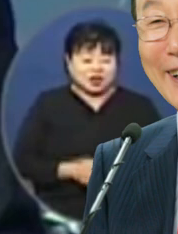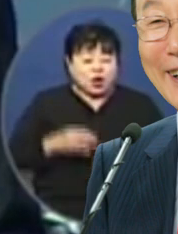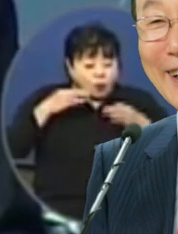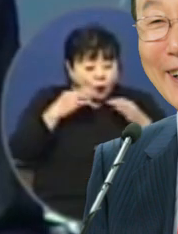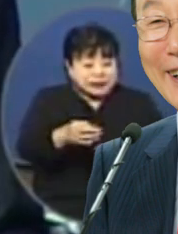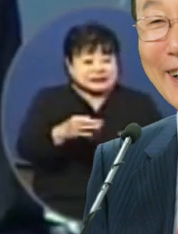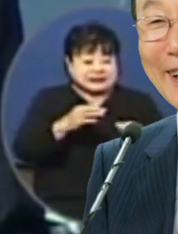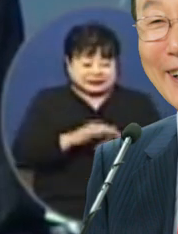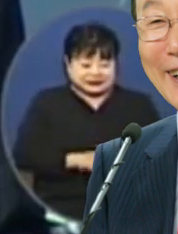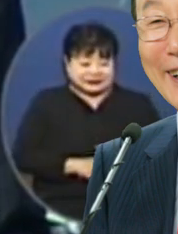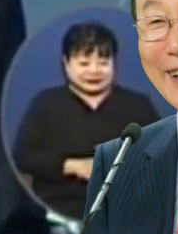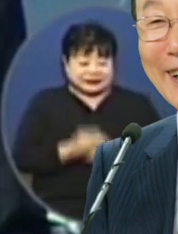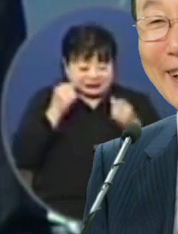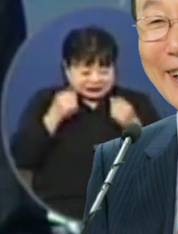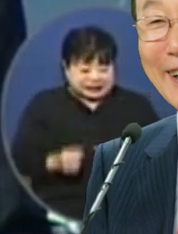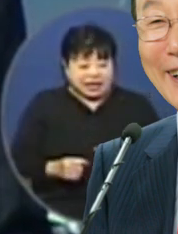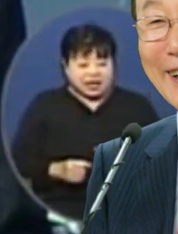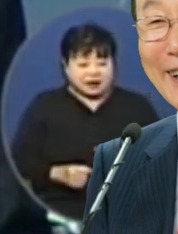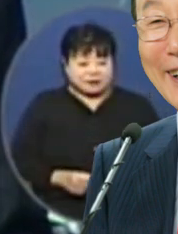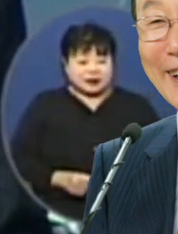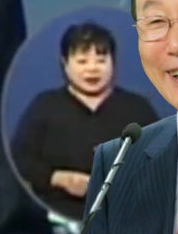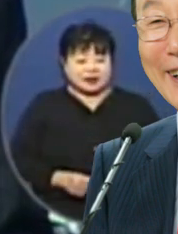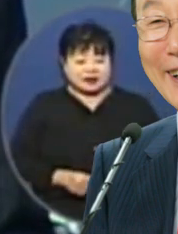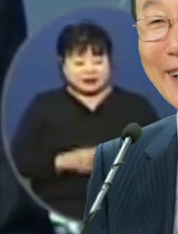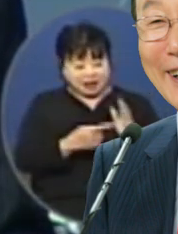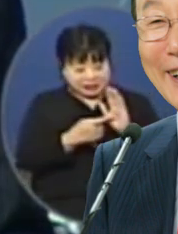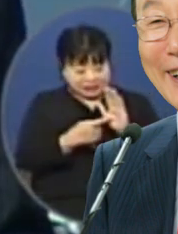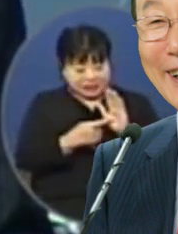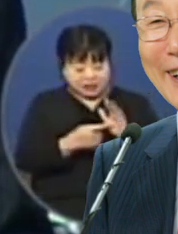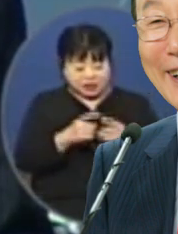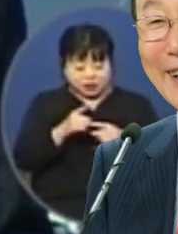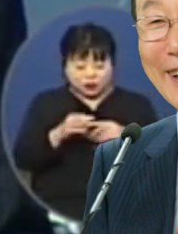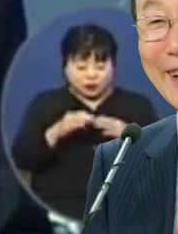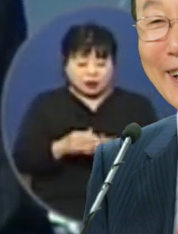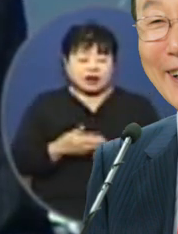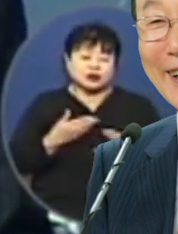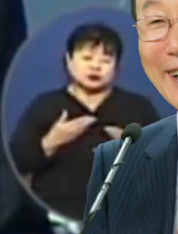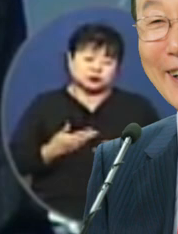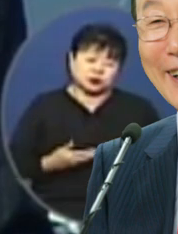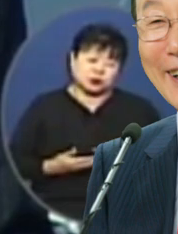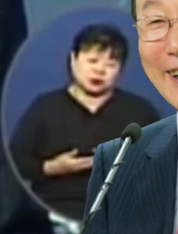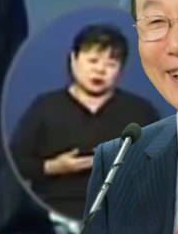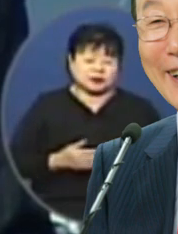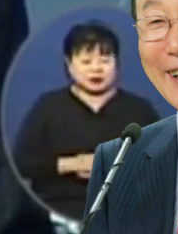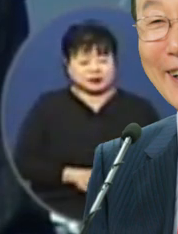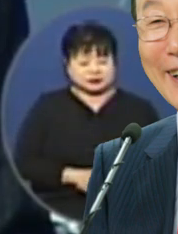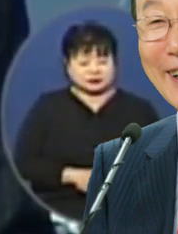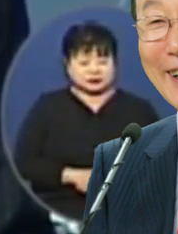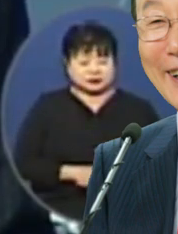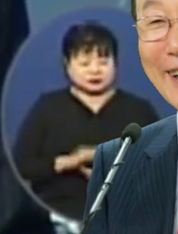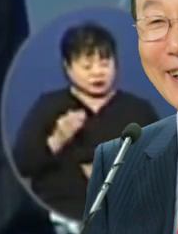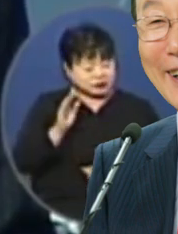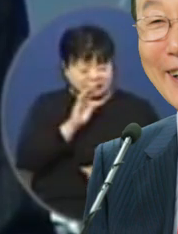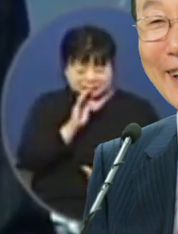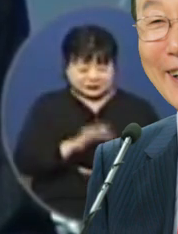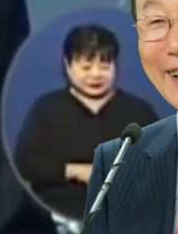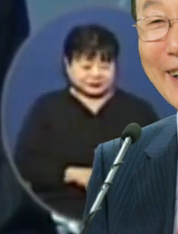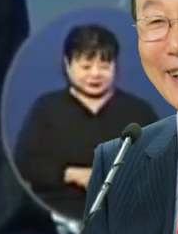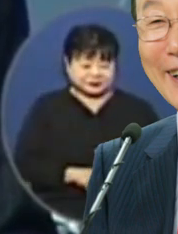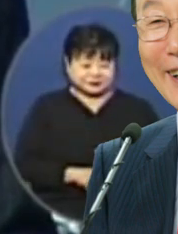외치는 삶의 역사가 일어나야 되는 것입니다. 교회가 조용하고 고요하다고 교회가 되는 것이 아닌 것입니다.